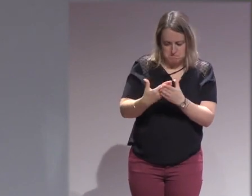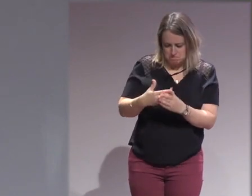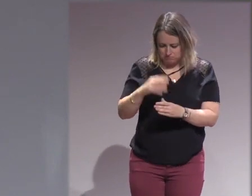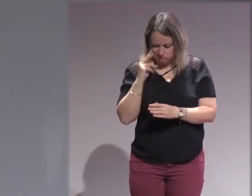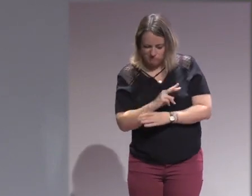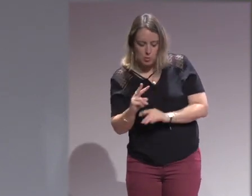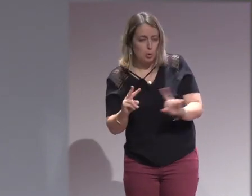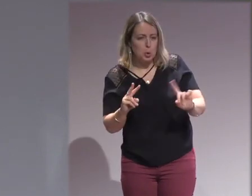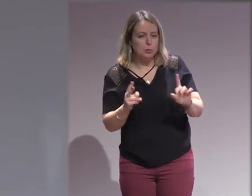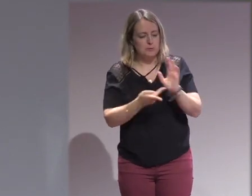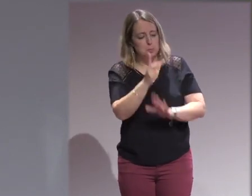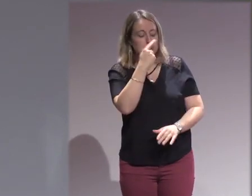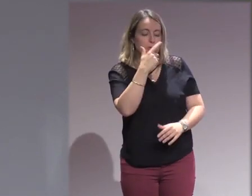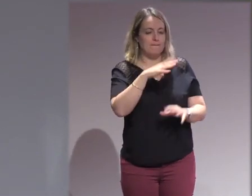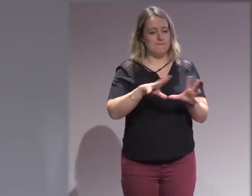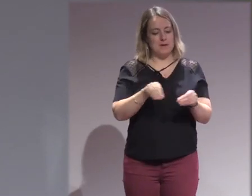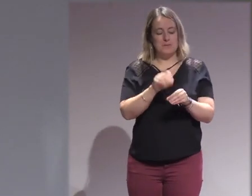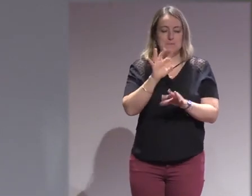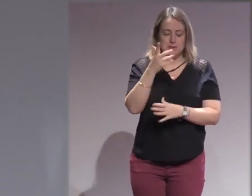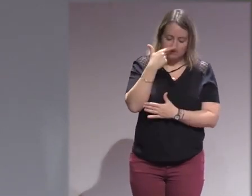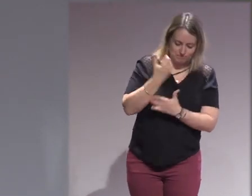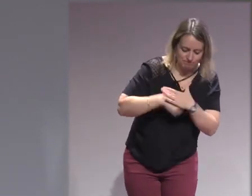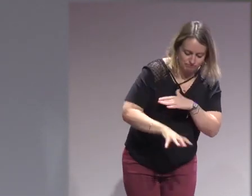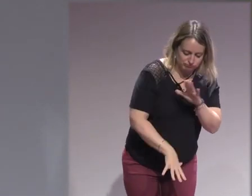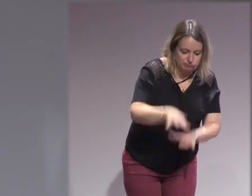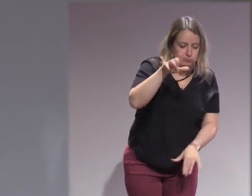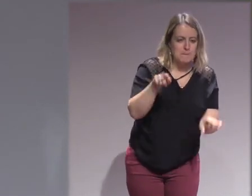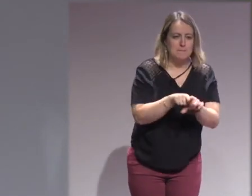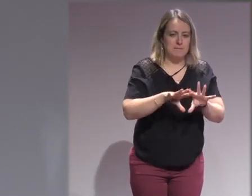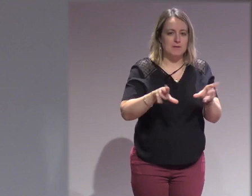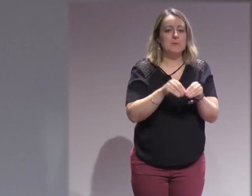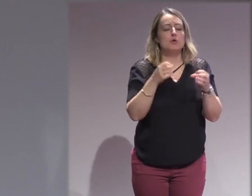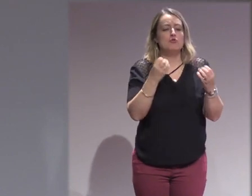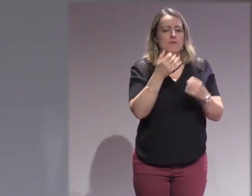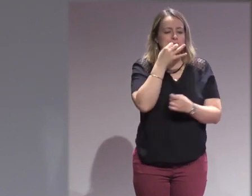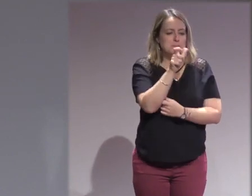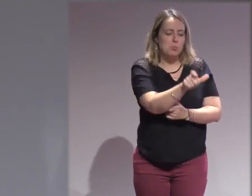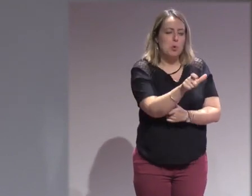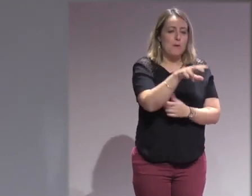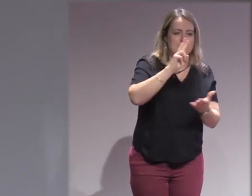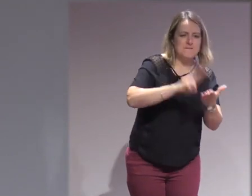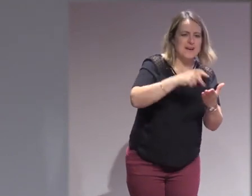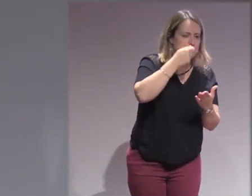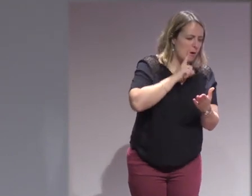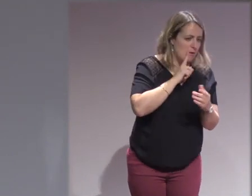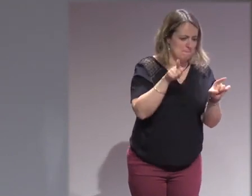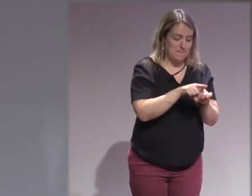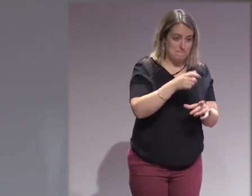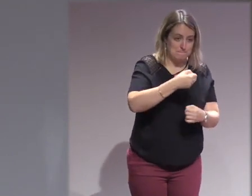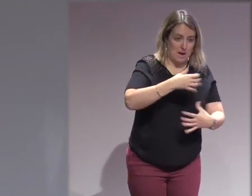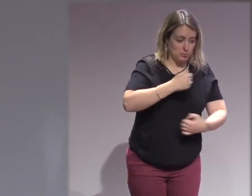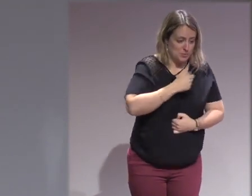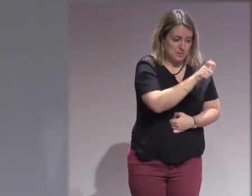dans la vision biologique de la famille. Tout le monde reprend le terme « les vrais parents », y compris les personnes adoptées et y compris les parents